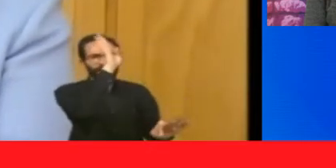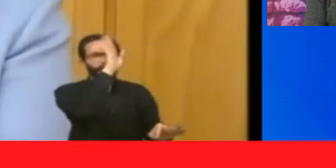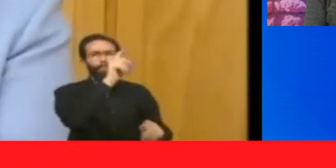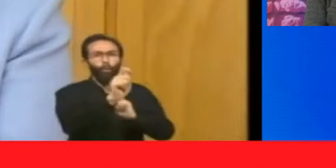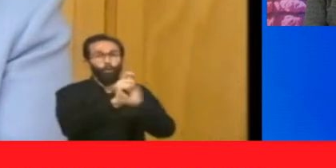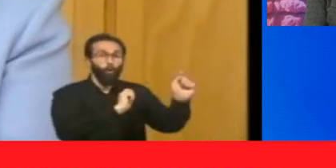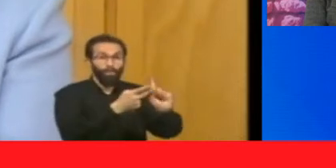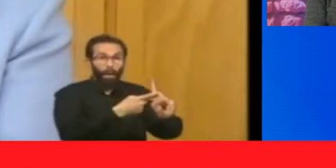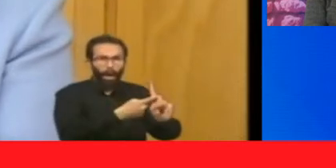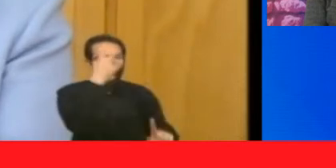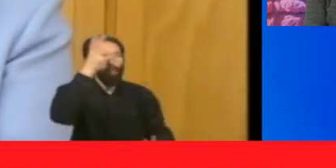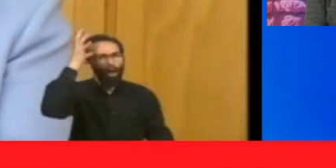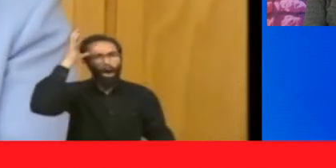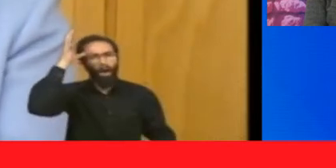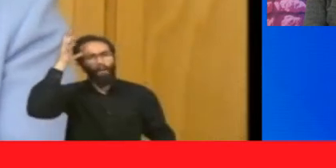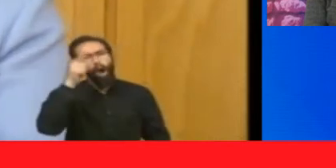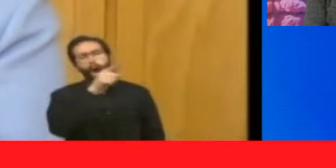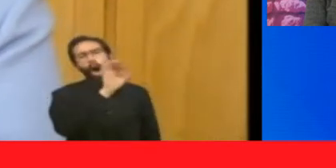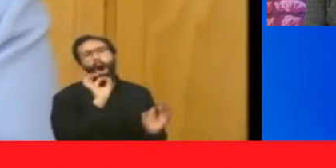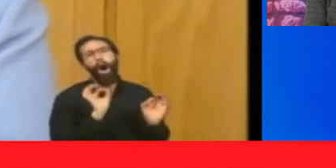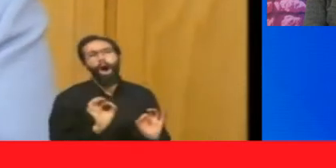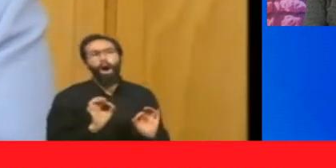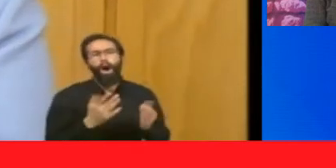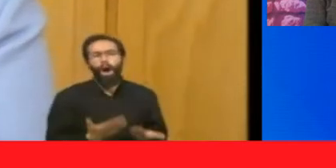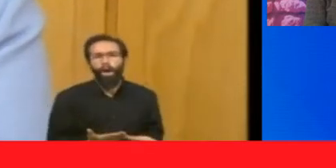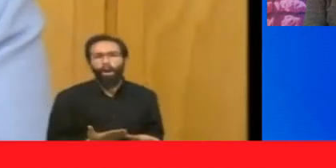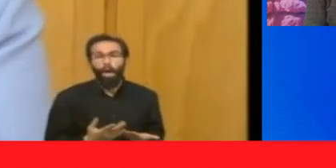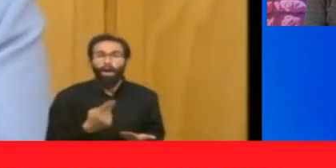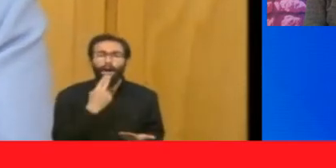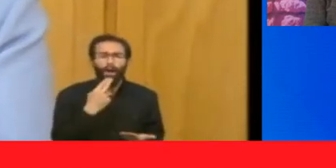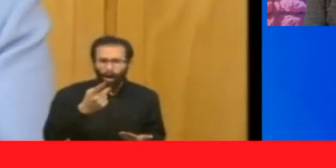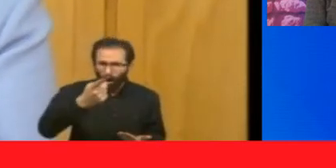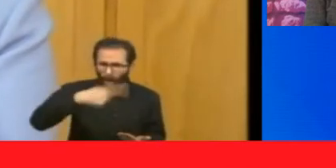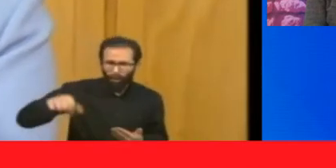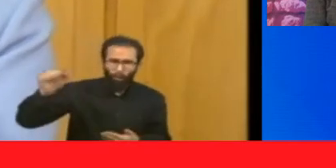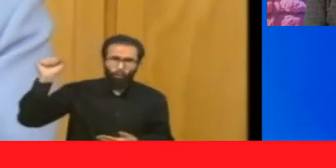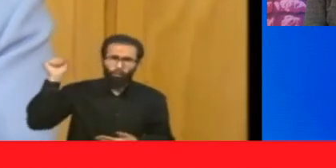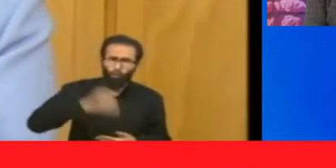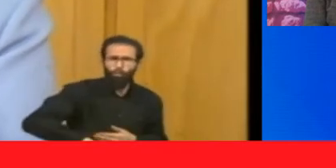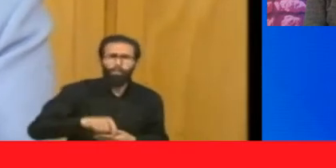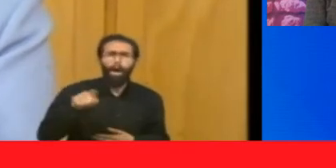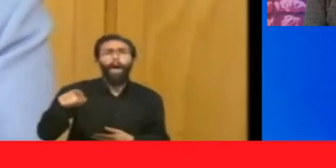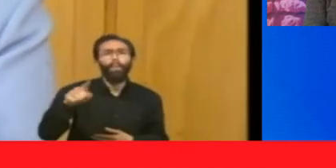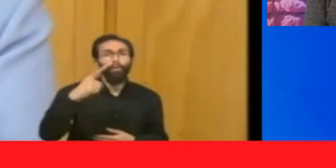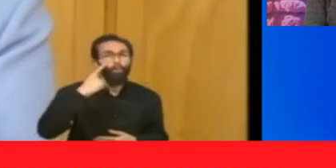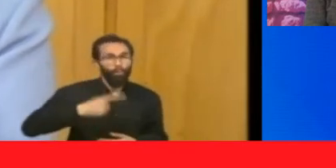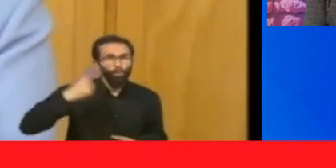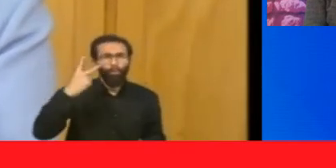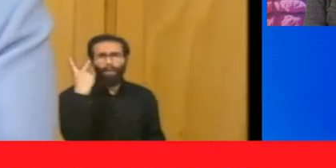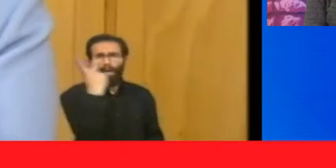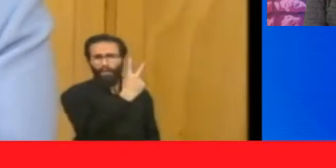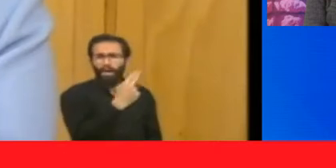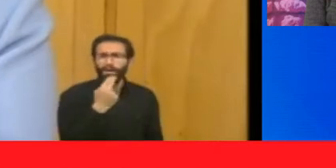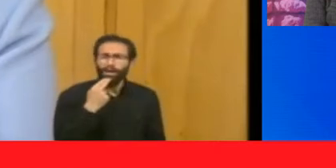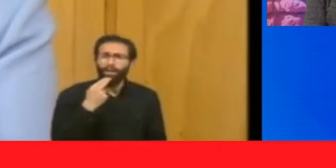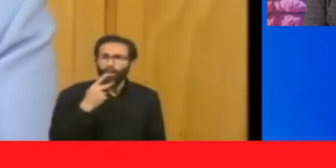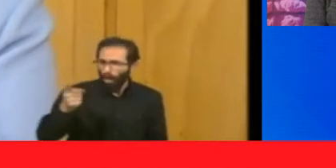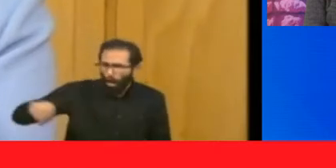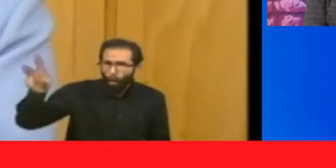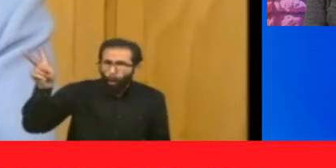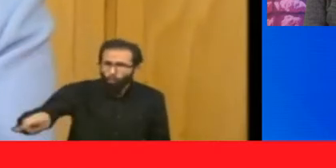Bu kadın düşmanı iktidar bundan sonra her kadın cinayetinin suç ortağıdır, faili